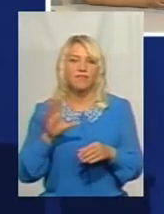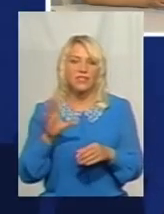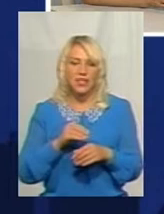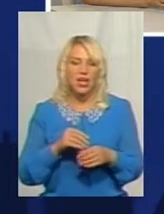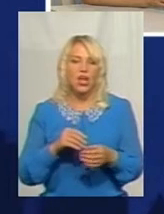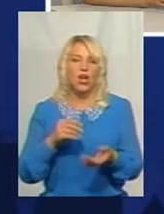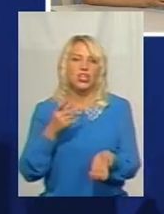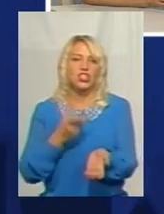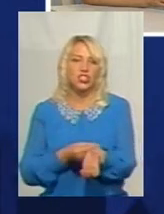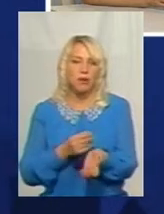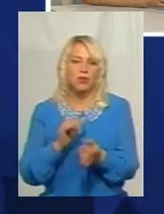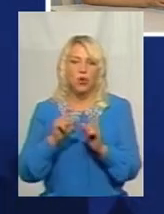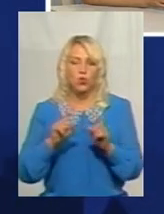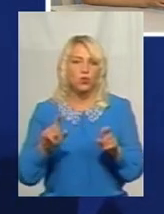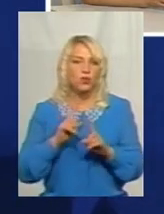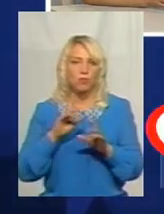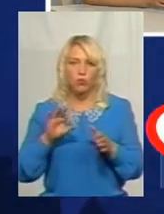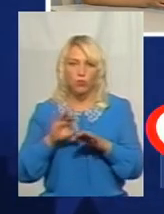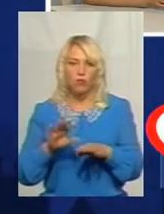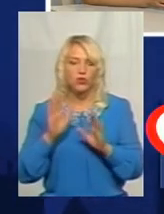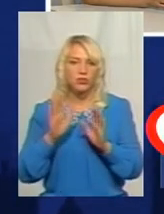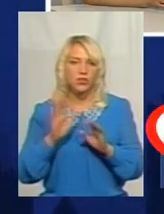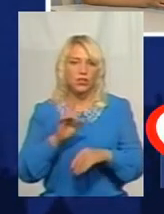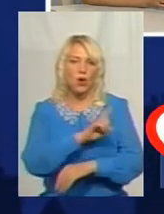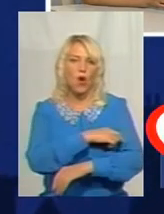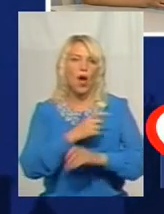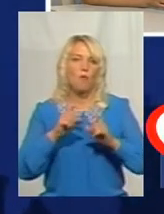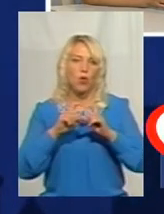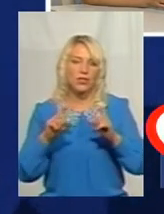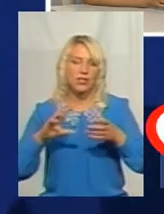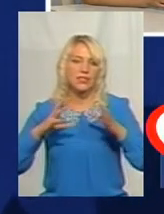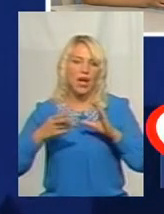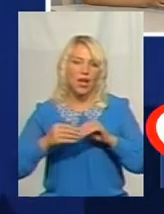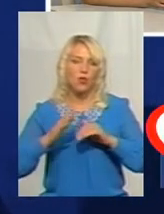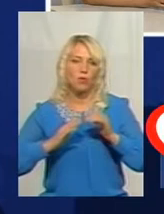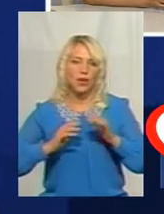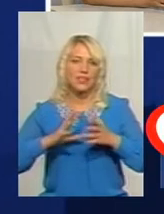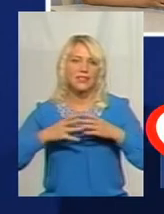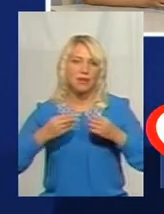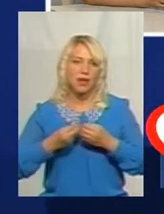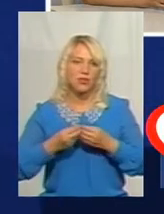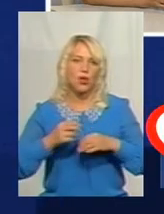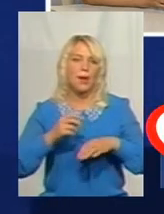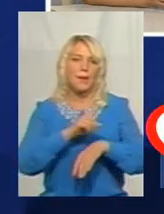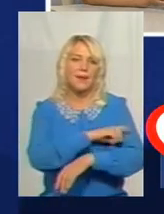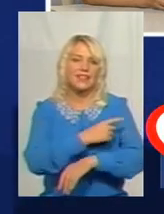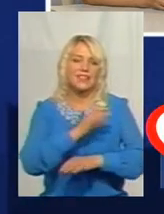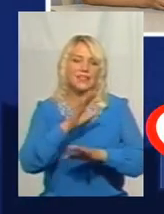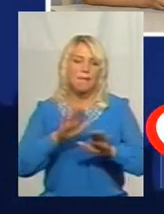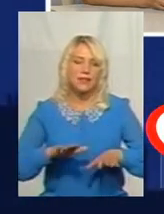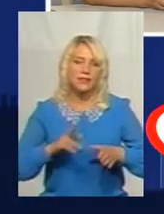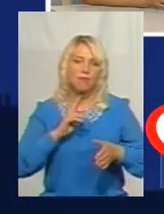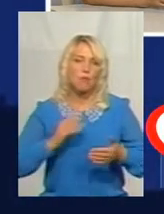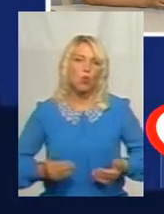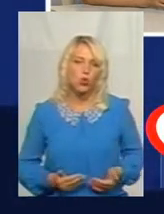не будемо. Будуть щеплення проводити тільки в амбулаторіях загальної практики сімейної медицини за місцем проживання. Звичайно, ми розуміємо про